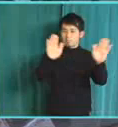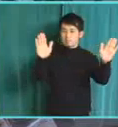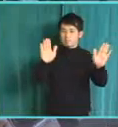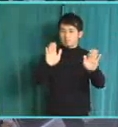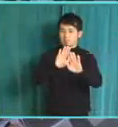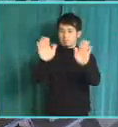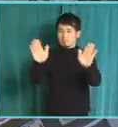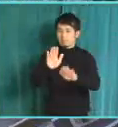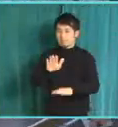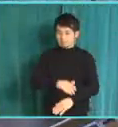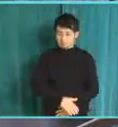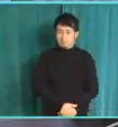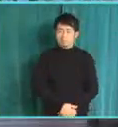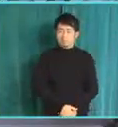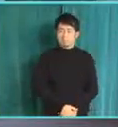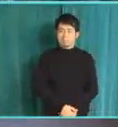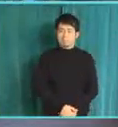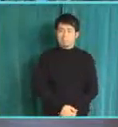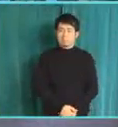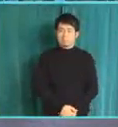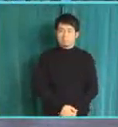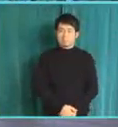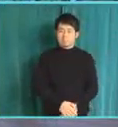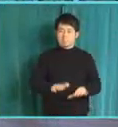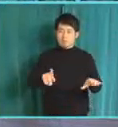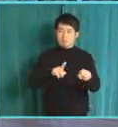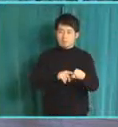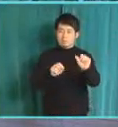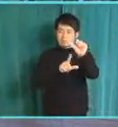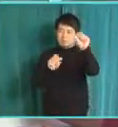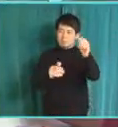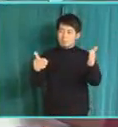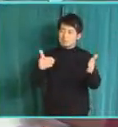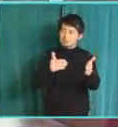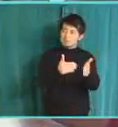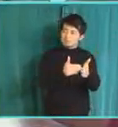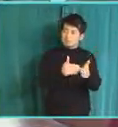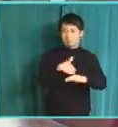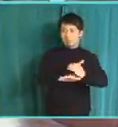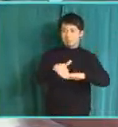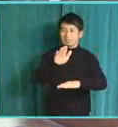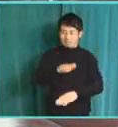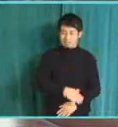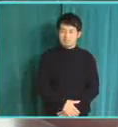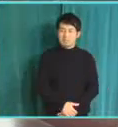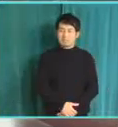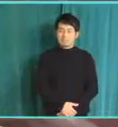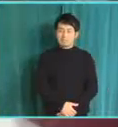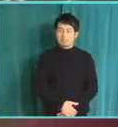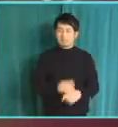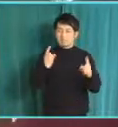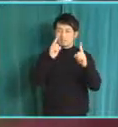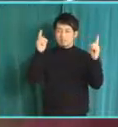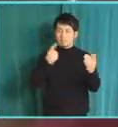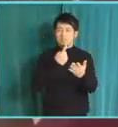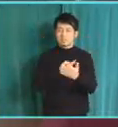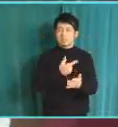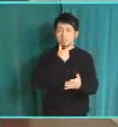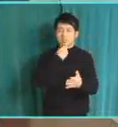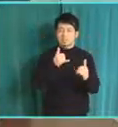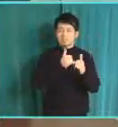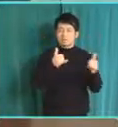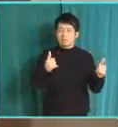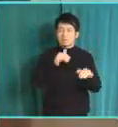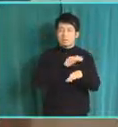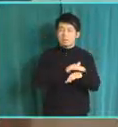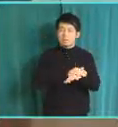フェスティバルの日なので、目安にしてほしいなと。5月の末になりますね。はい、 このフェスティバルに参加をしたいという方は